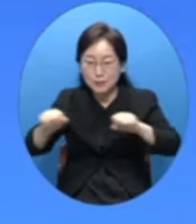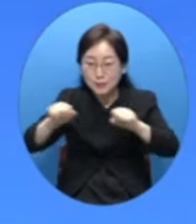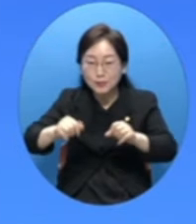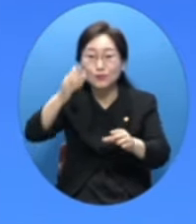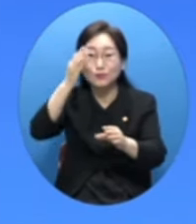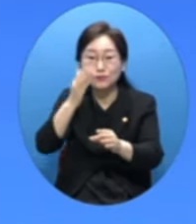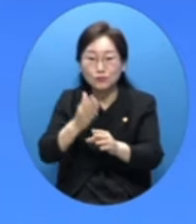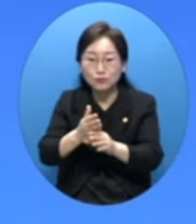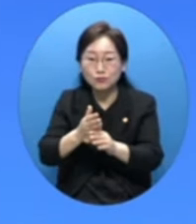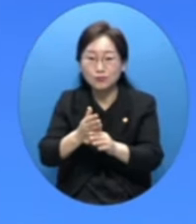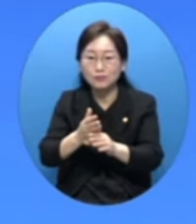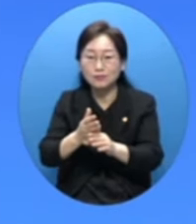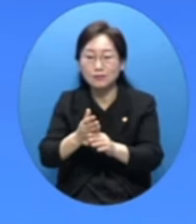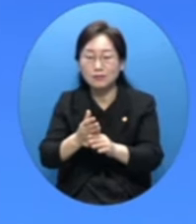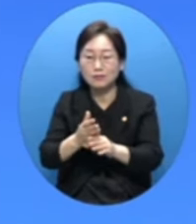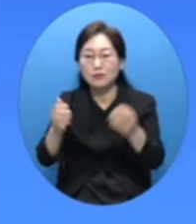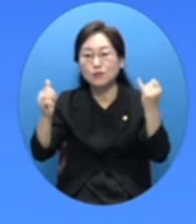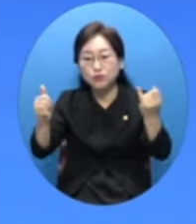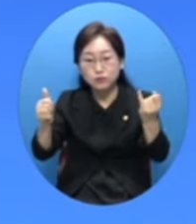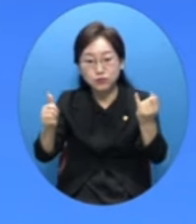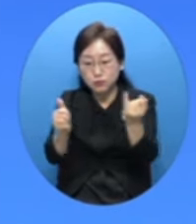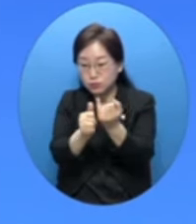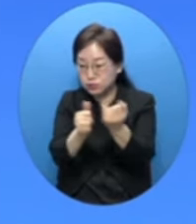보니까 부부관계가